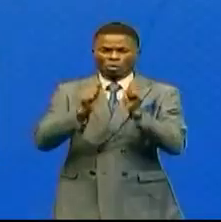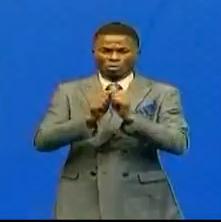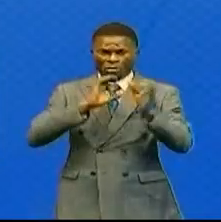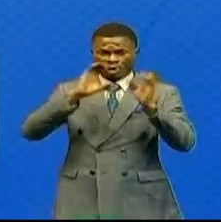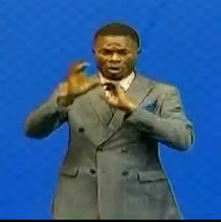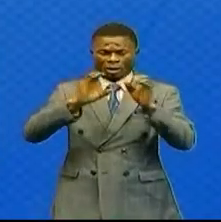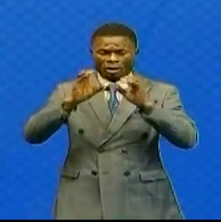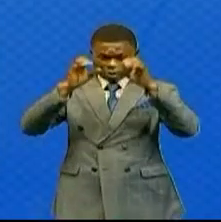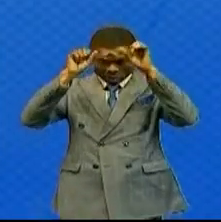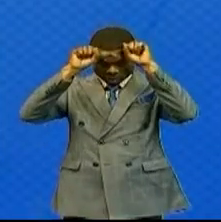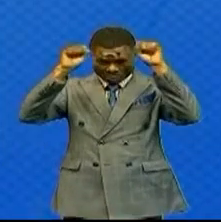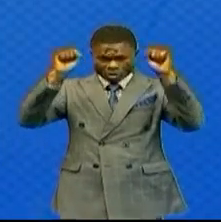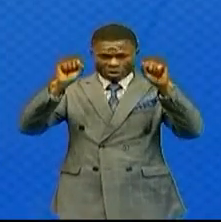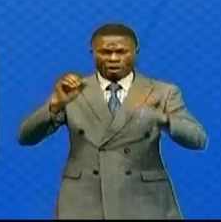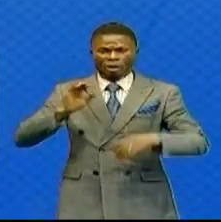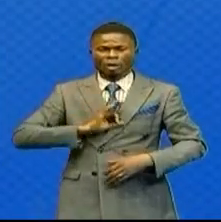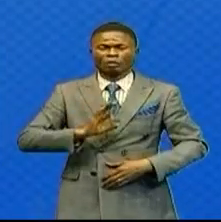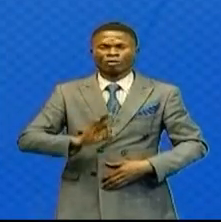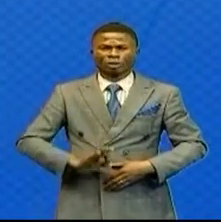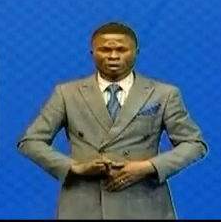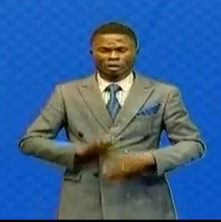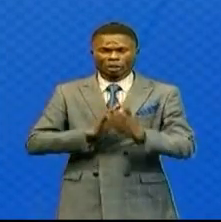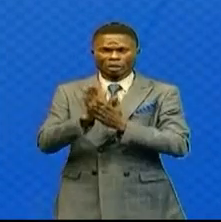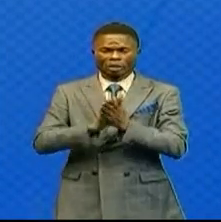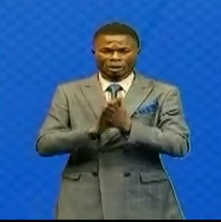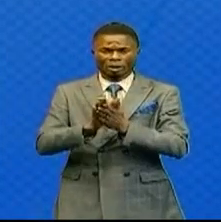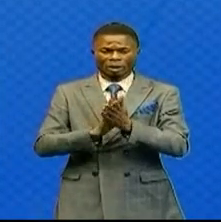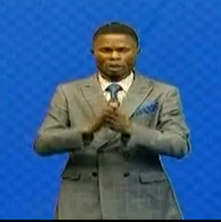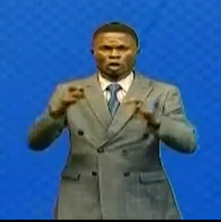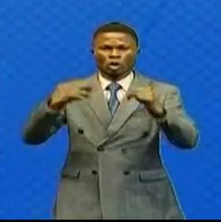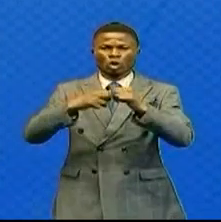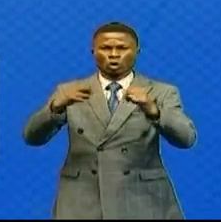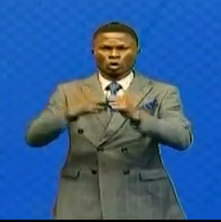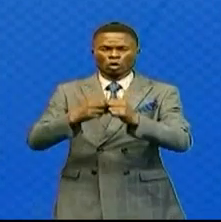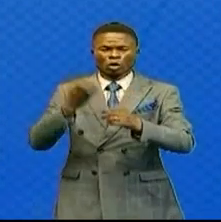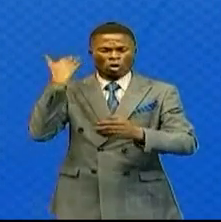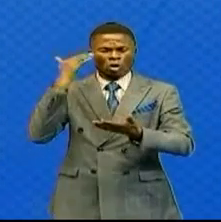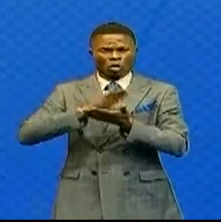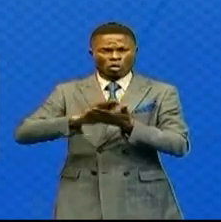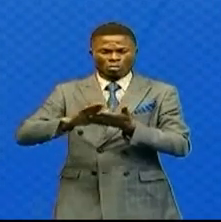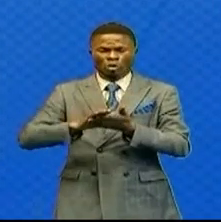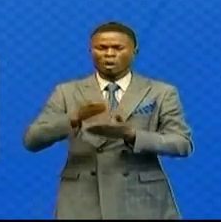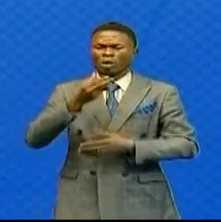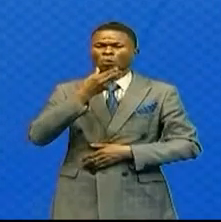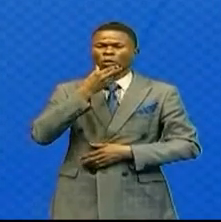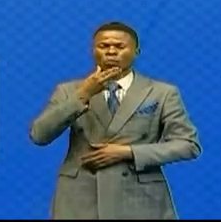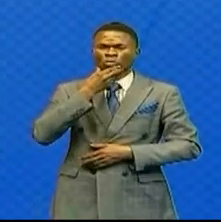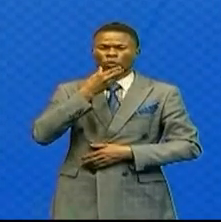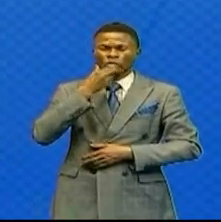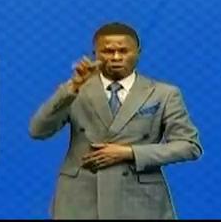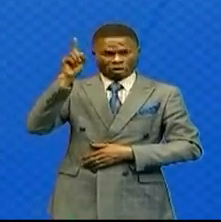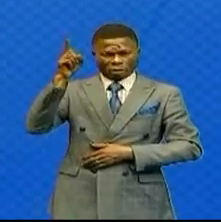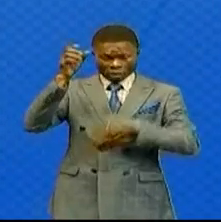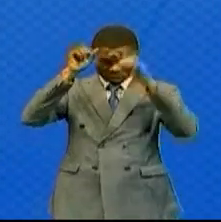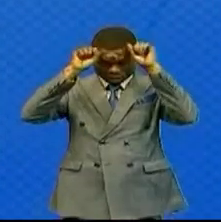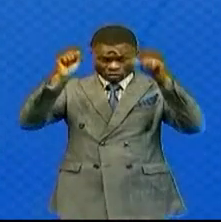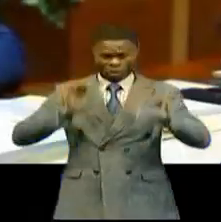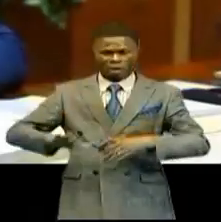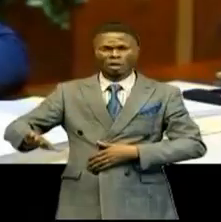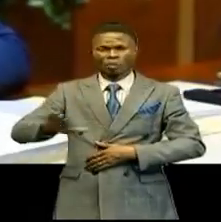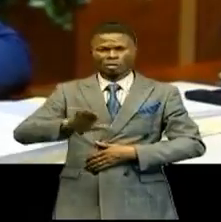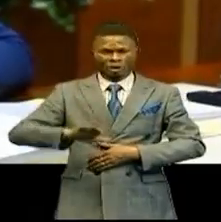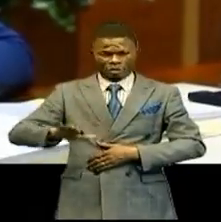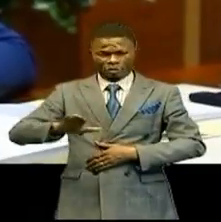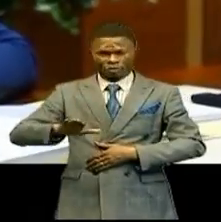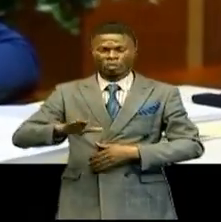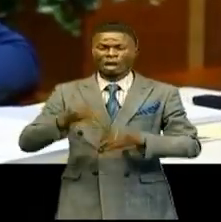du président de la République a porté sur la fourniture d'électricité et d'eau potable à Mbujimayi. Le président de la République